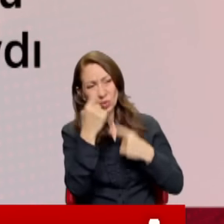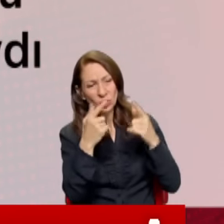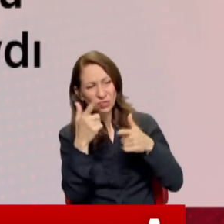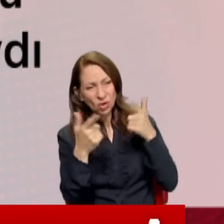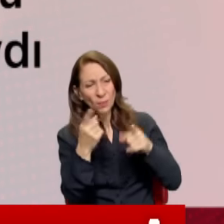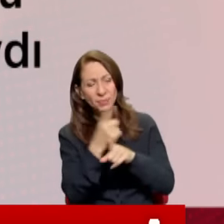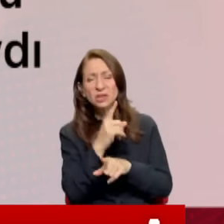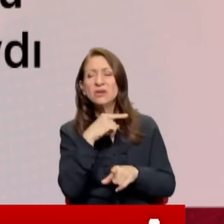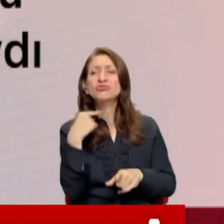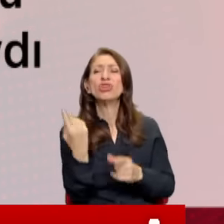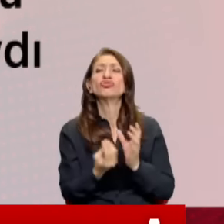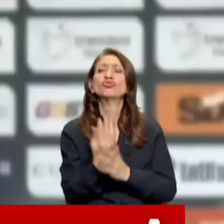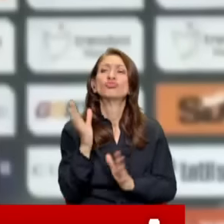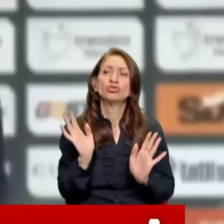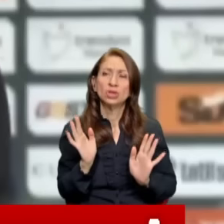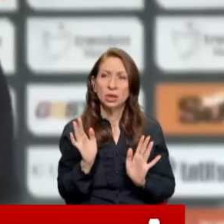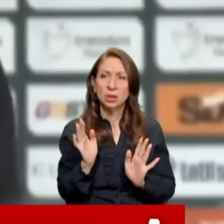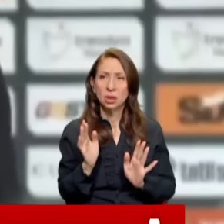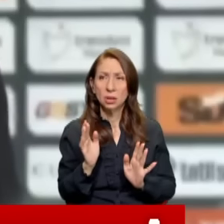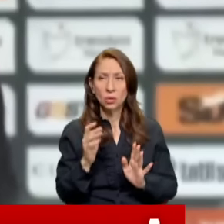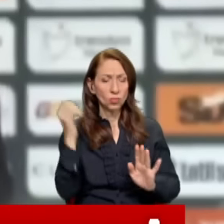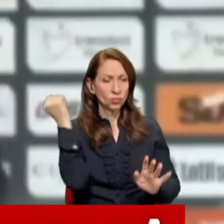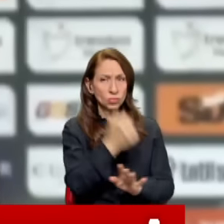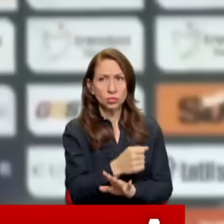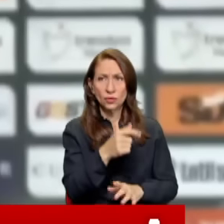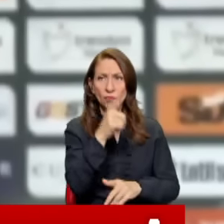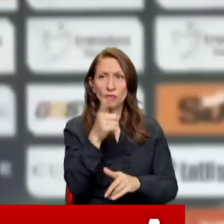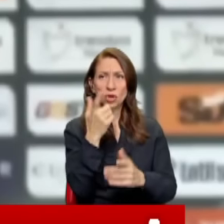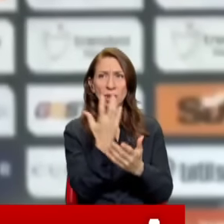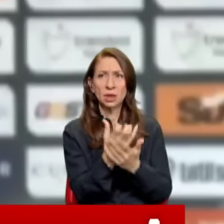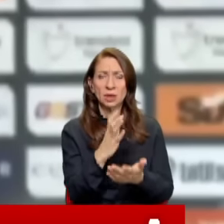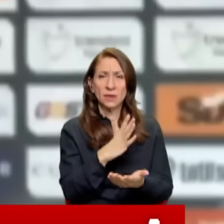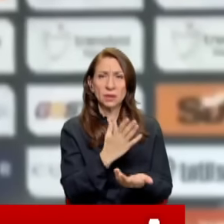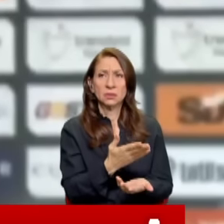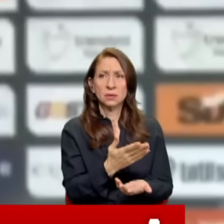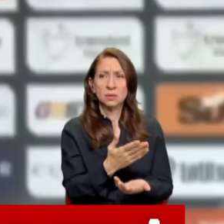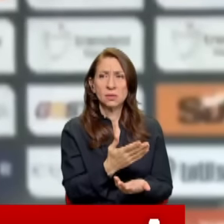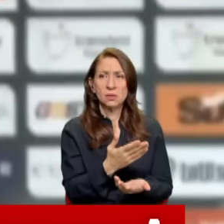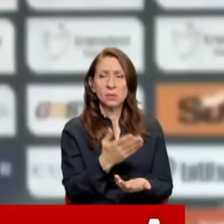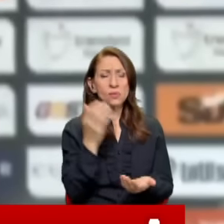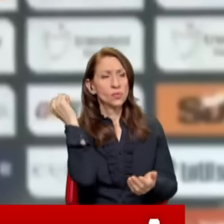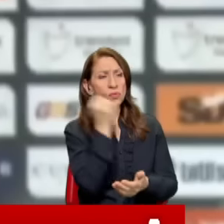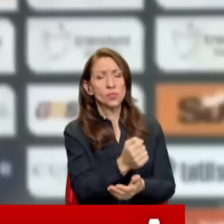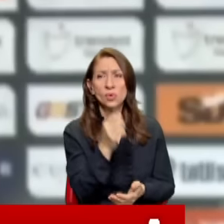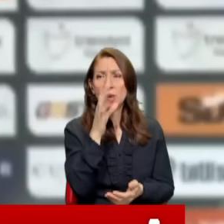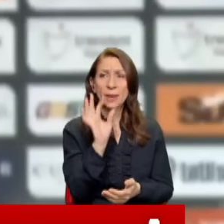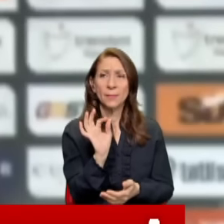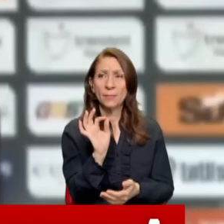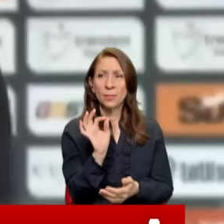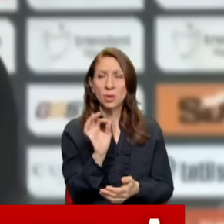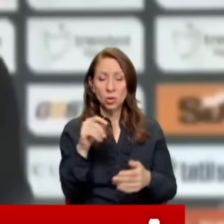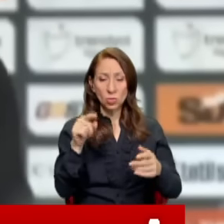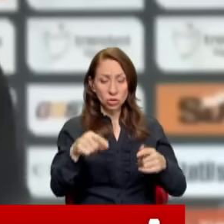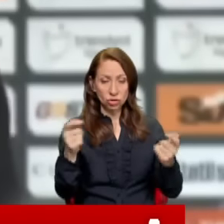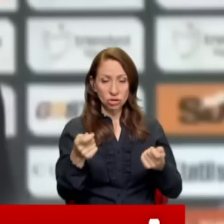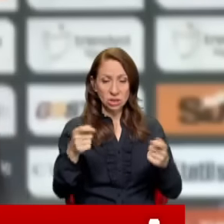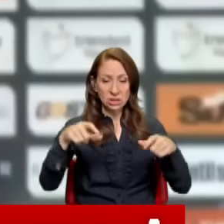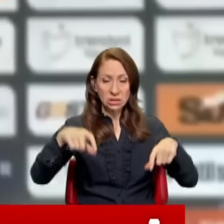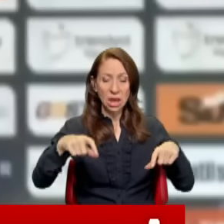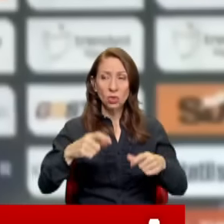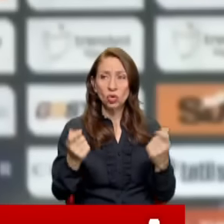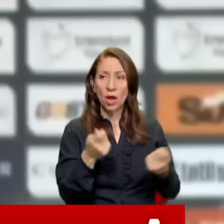asla ve asla ortaya çıkmayacaktı darp etmiş işte video kayıtları var darp ettiği kim burada çalışan